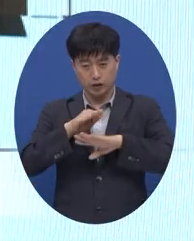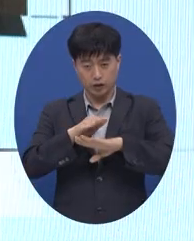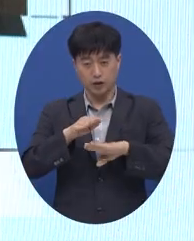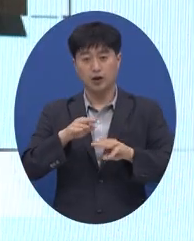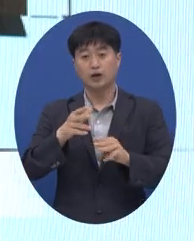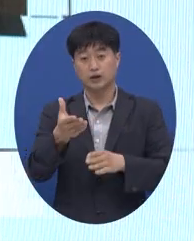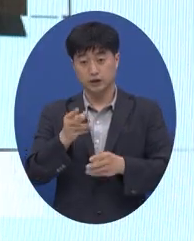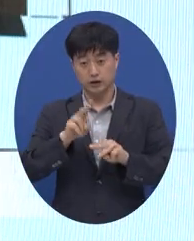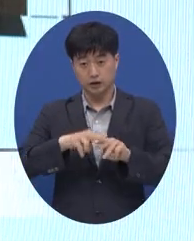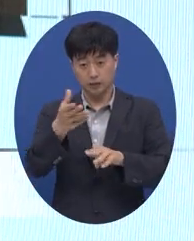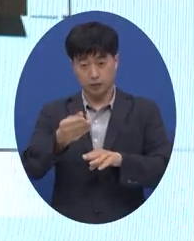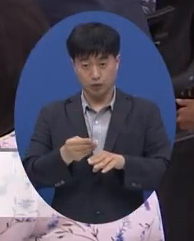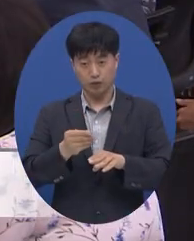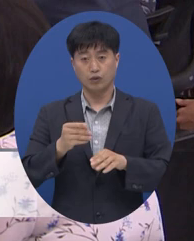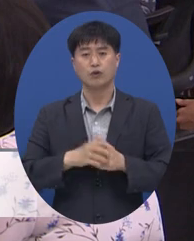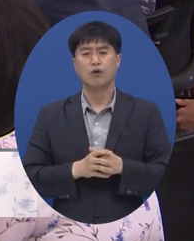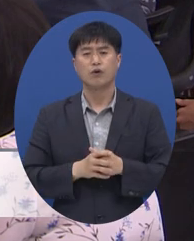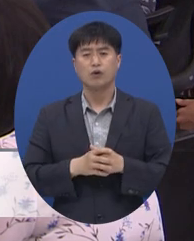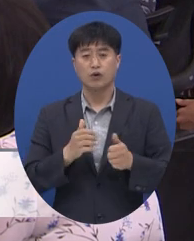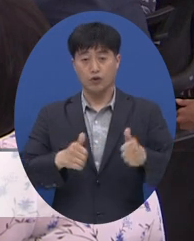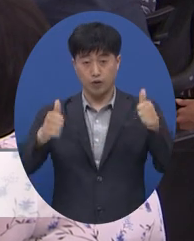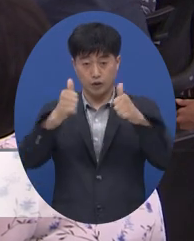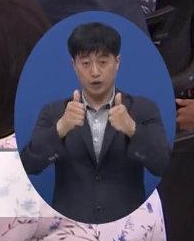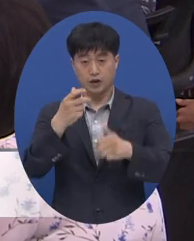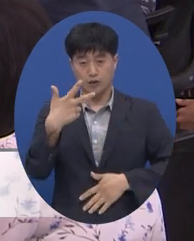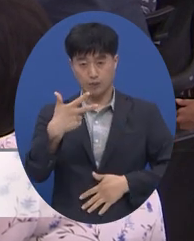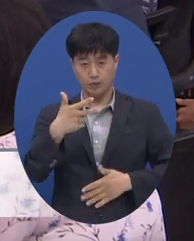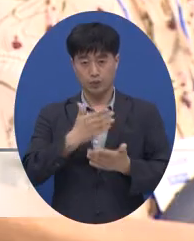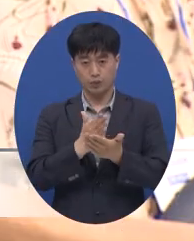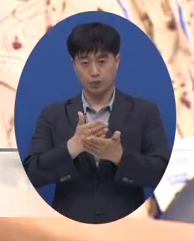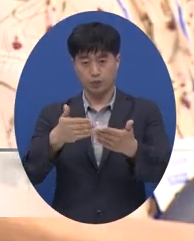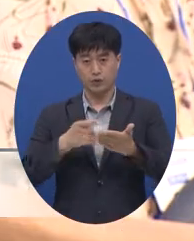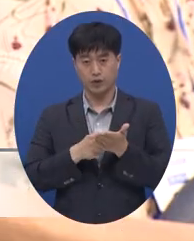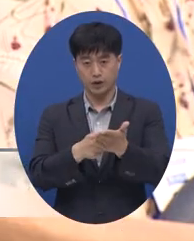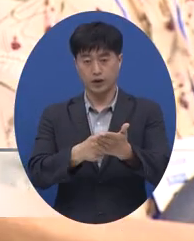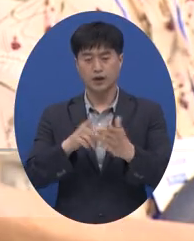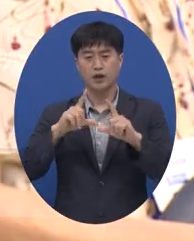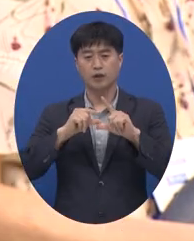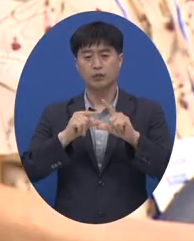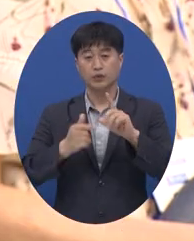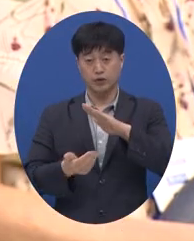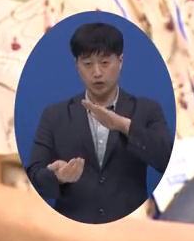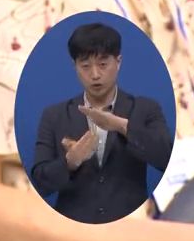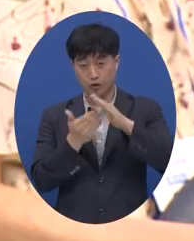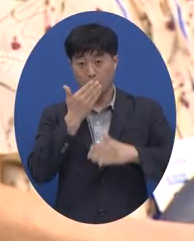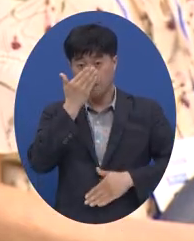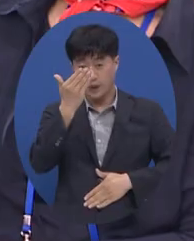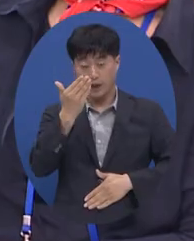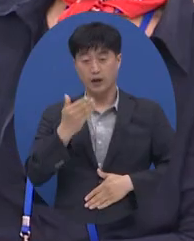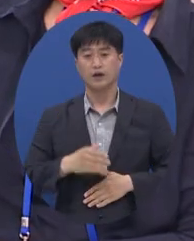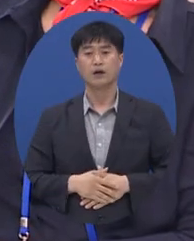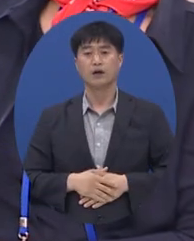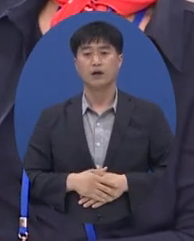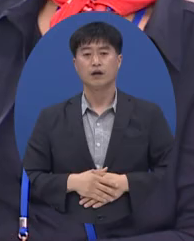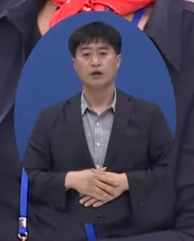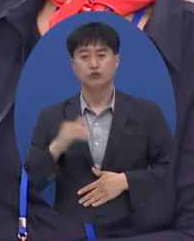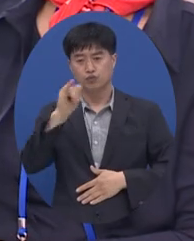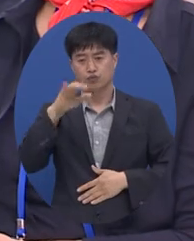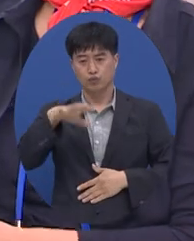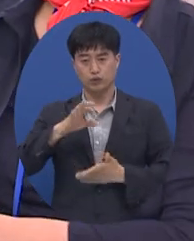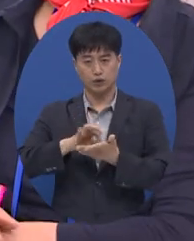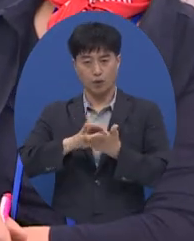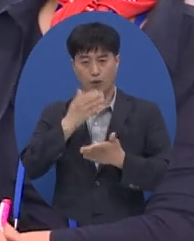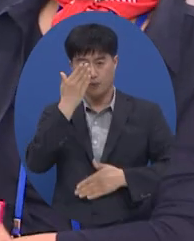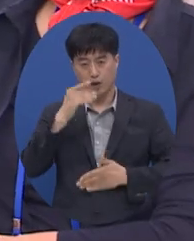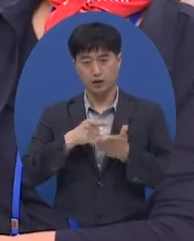경기도 시군 창 한다 왜 결선에 오른 7개 재앙 대부분 실현 가능성이 높고 전국에서 활용할 수